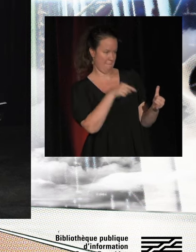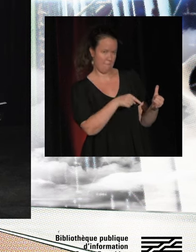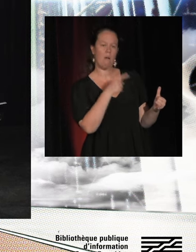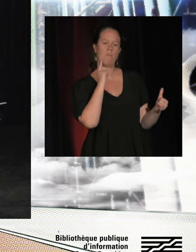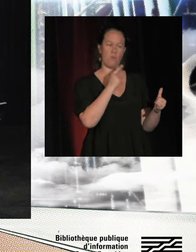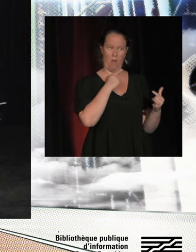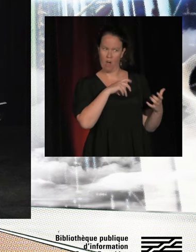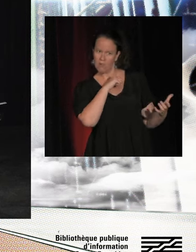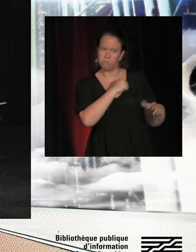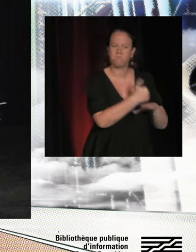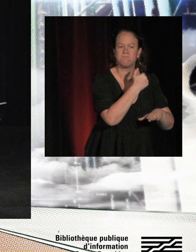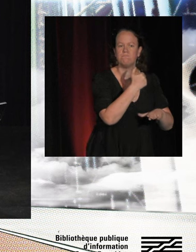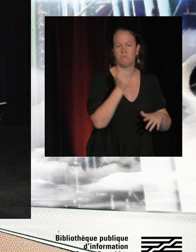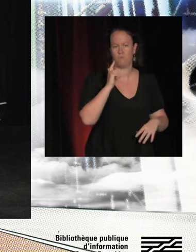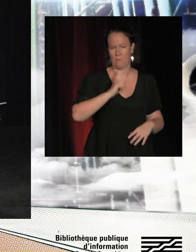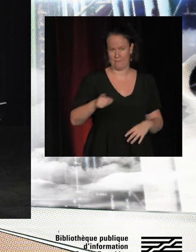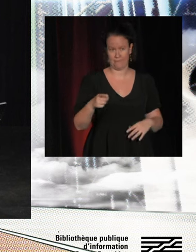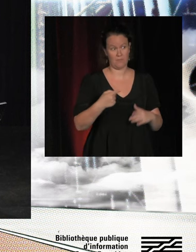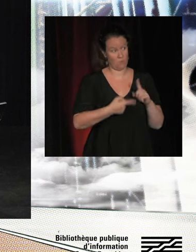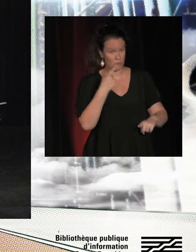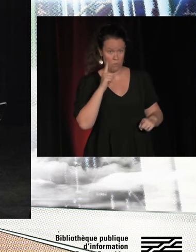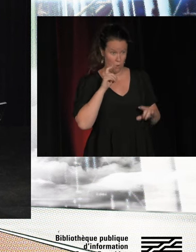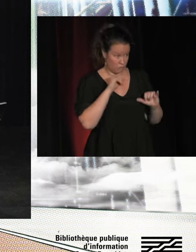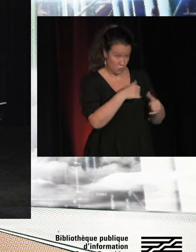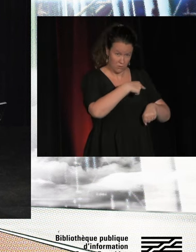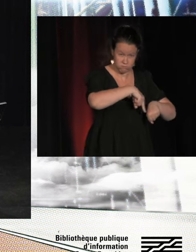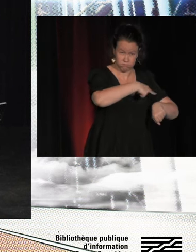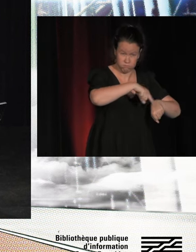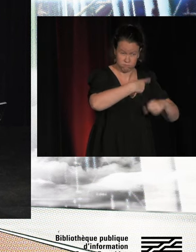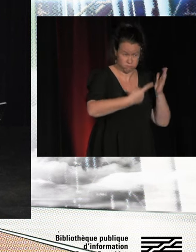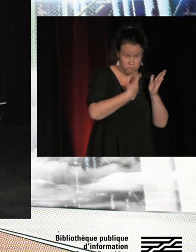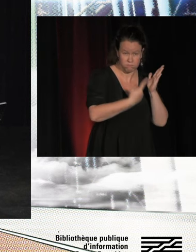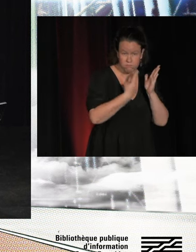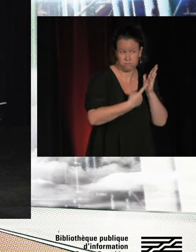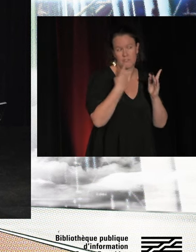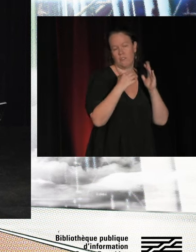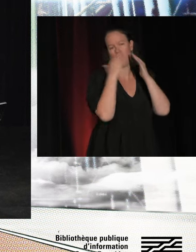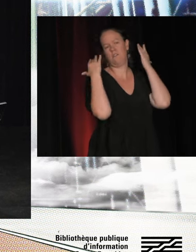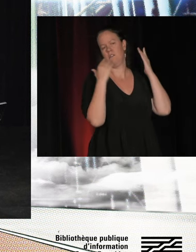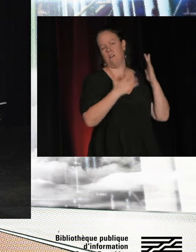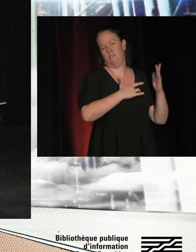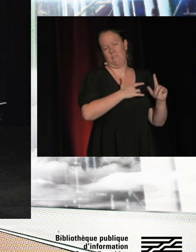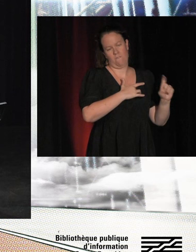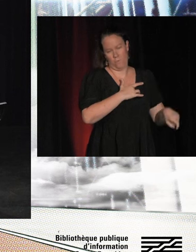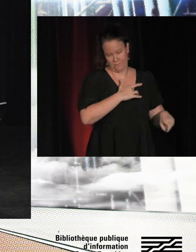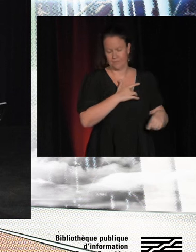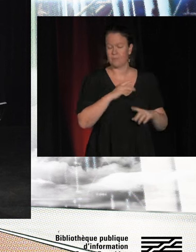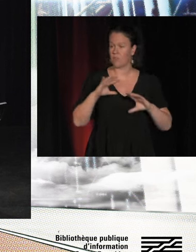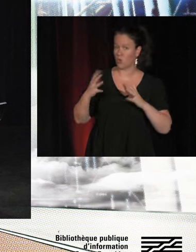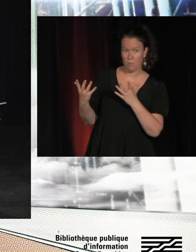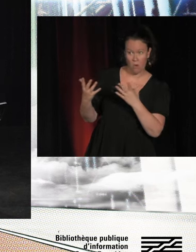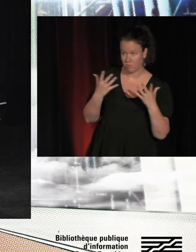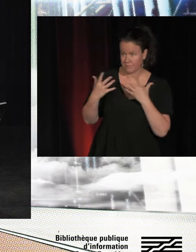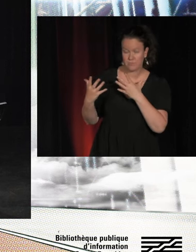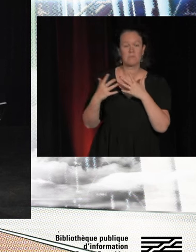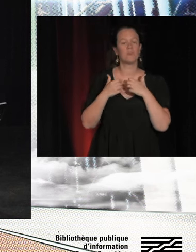tu aimes bien. C'est important, parce que tu vas devoir passer du temps dessus. Et où est-ce que tu commences? En fonction